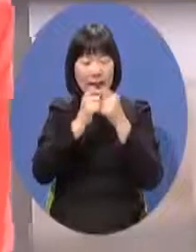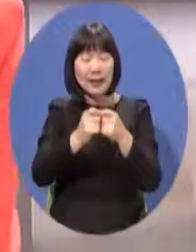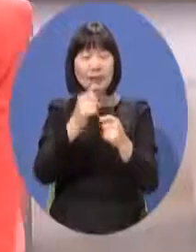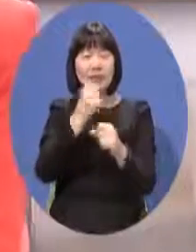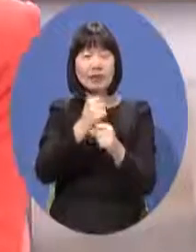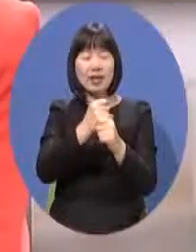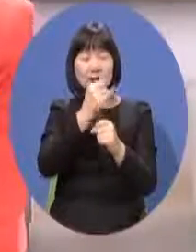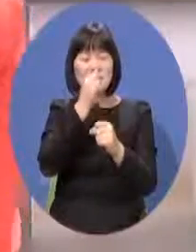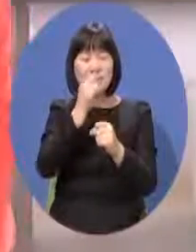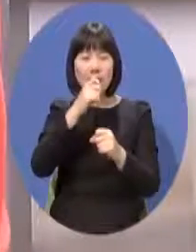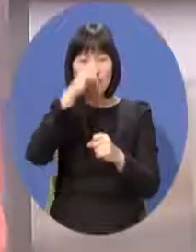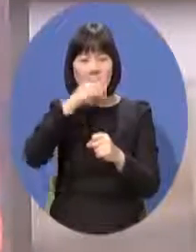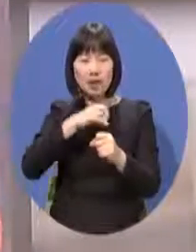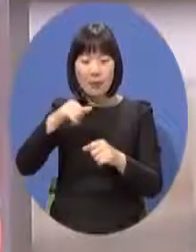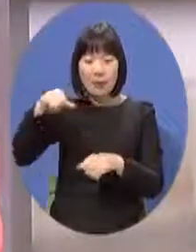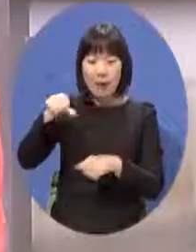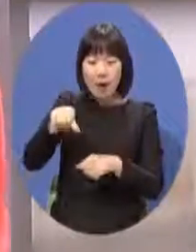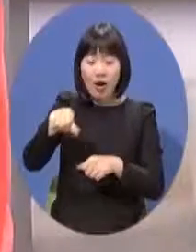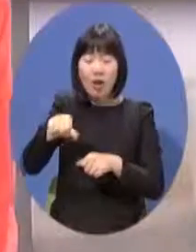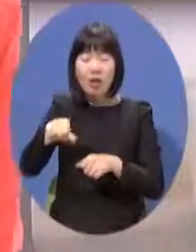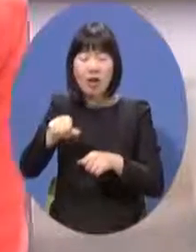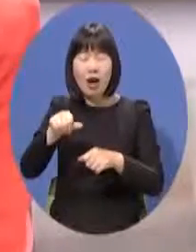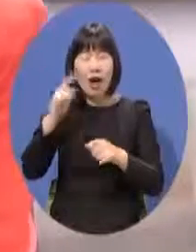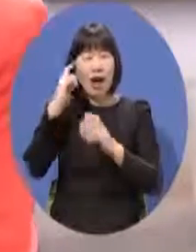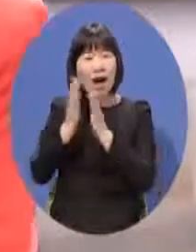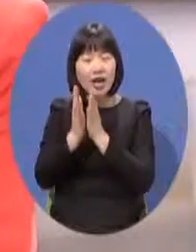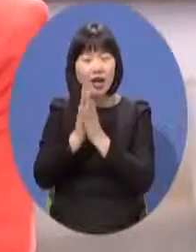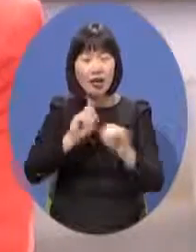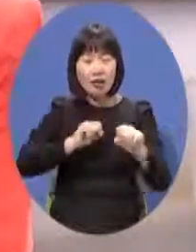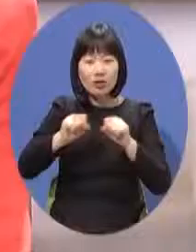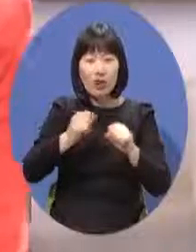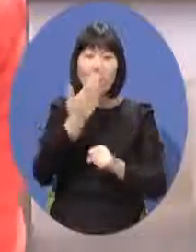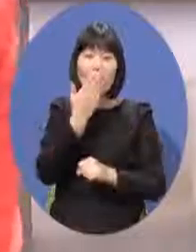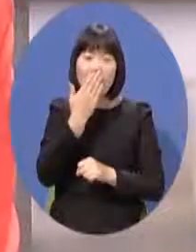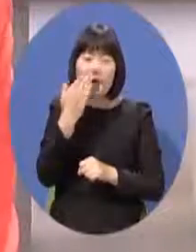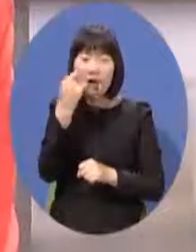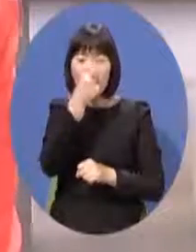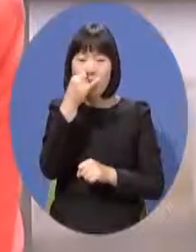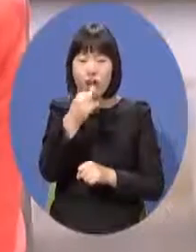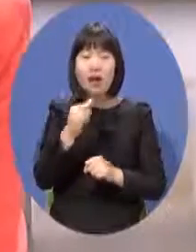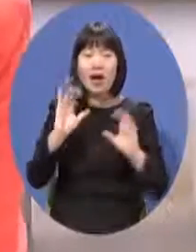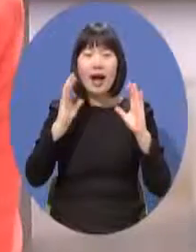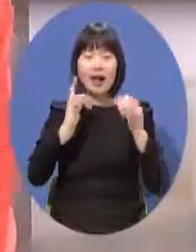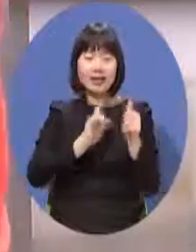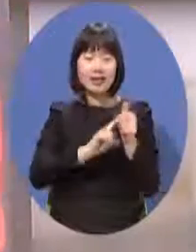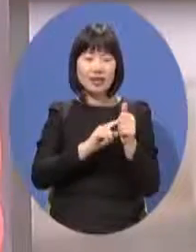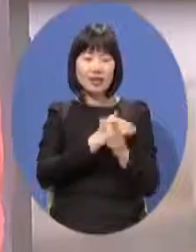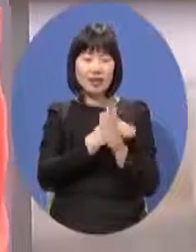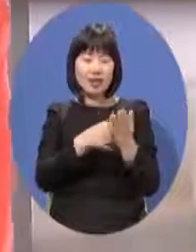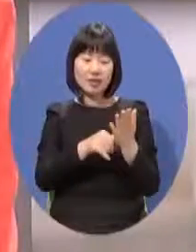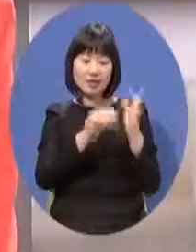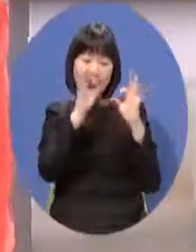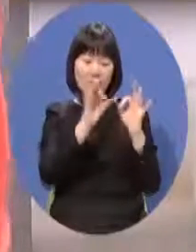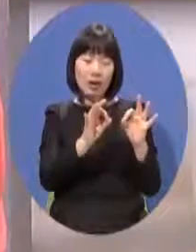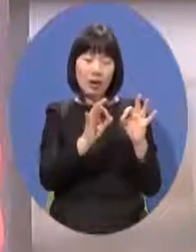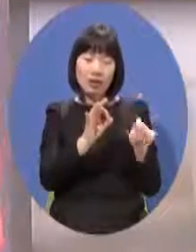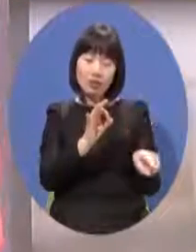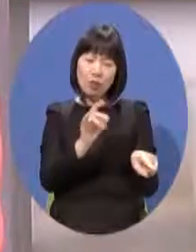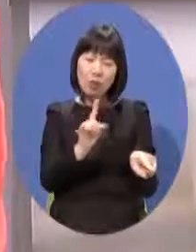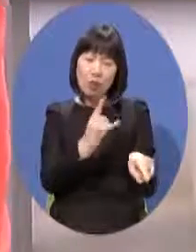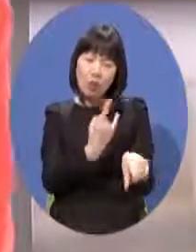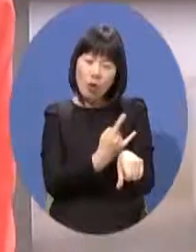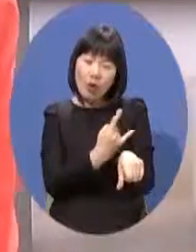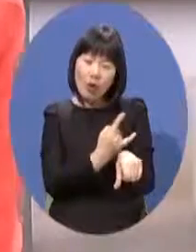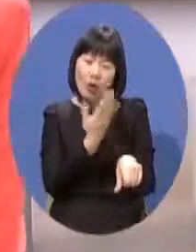묘사되고 버튼만 누르면 별거 별거 다 하는 것들은 아이로 하여금 어떤 장난감을 봤을 때 내가 이걸 가지고 무엇을 할